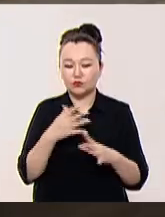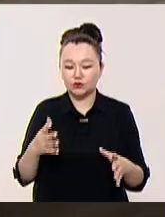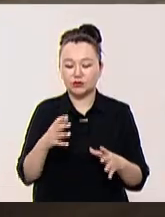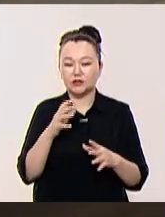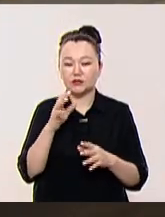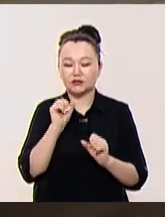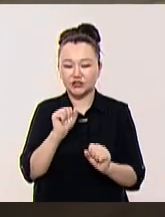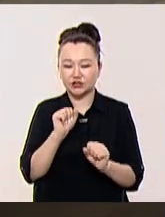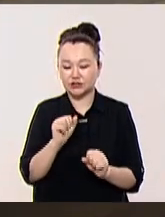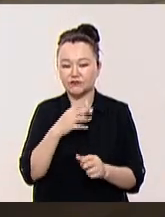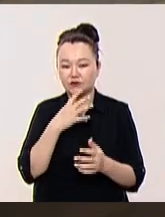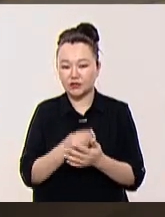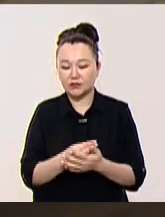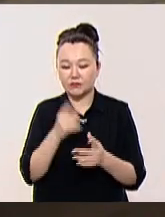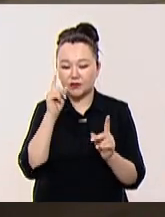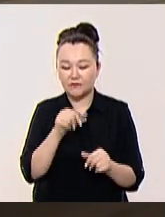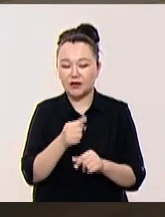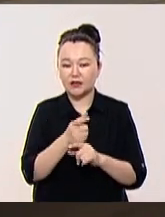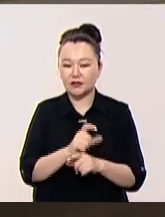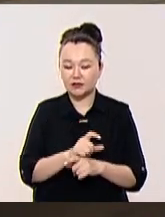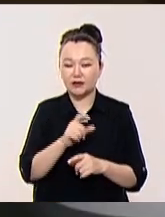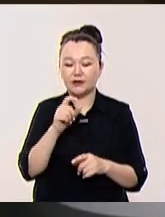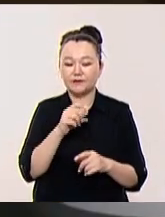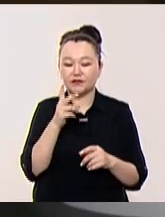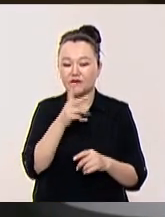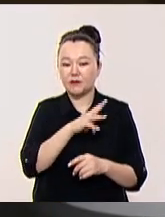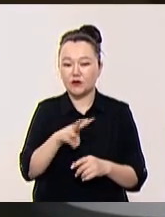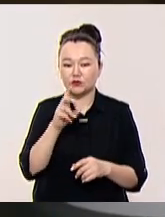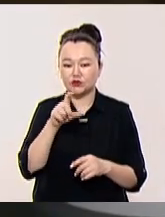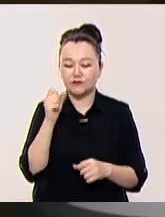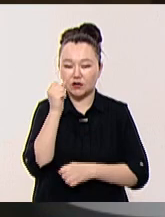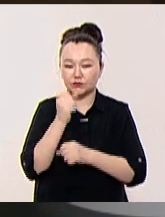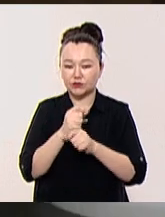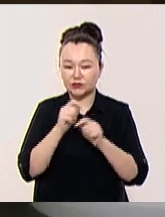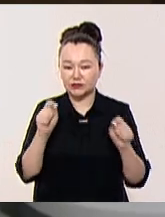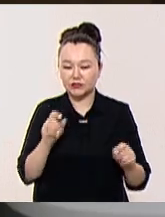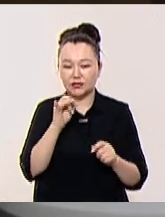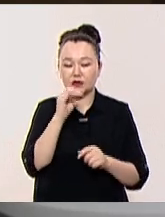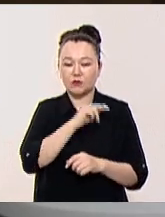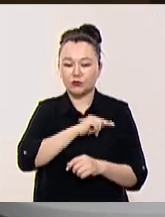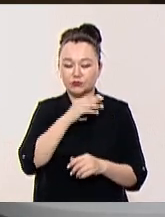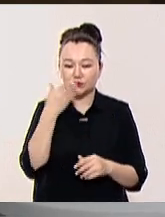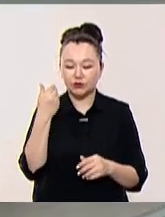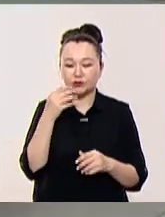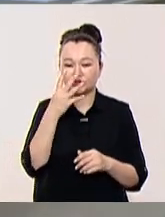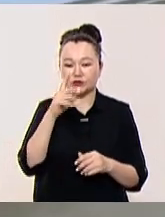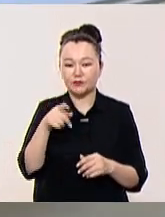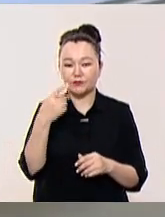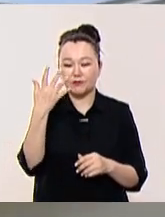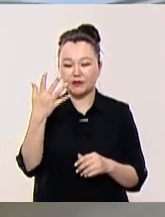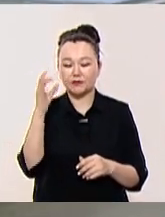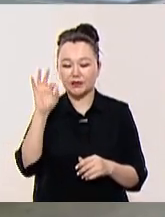қорғау. Осылайша шенеуніктер 2025 жылға қарай 2 миллионнан астам жұмыс орнын құрып, жұмыссыздықтың деңгейін 4,5%-ке